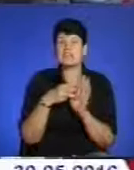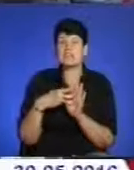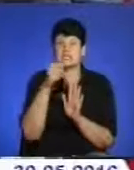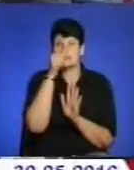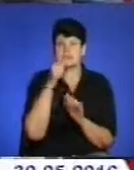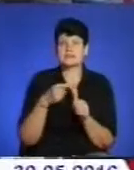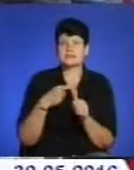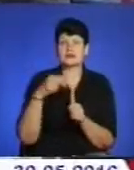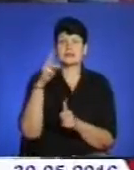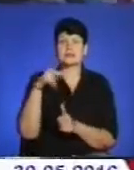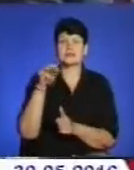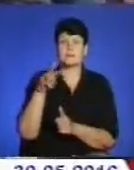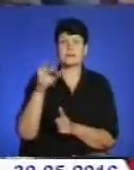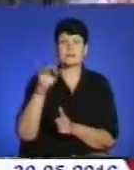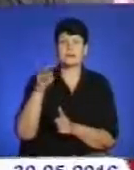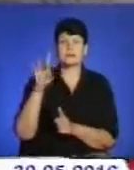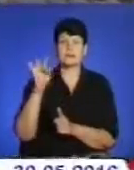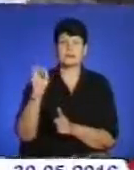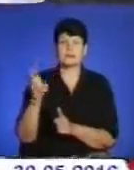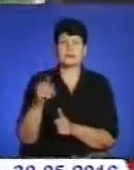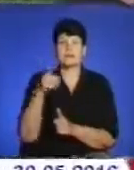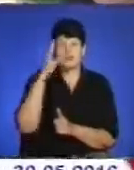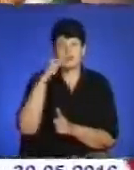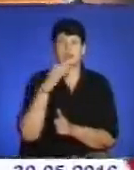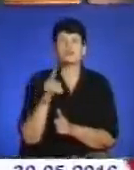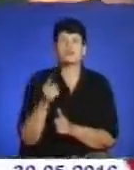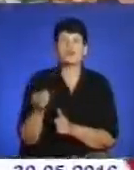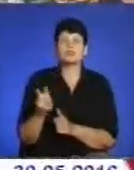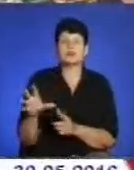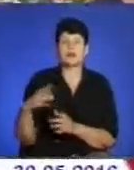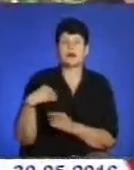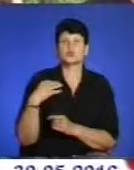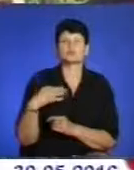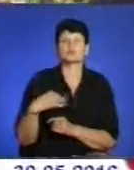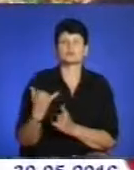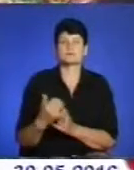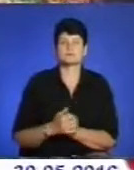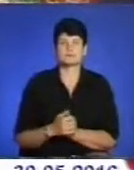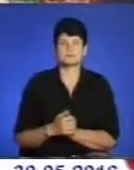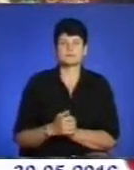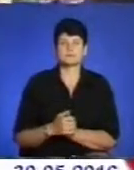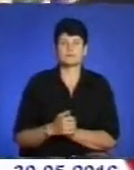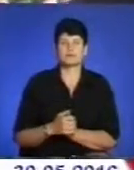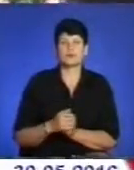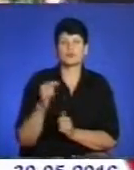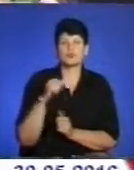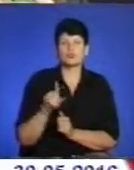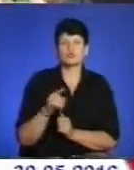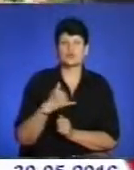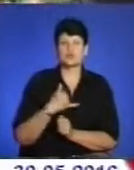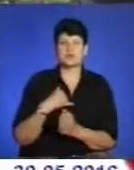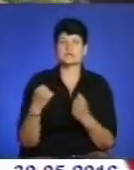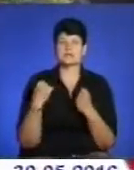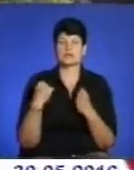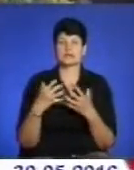досить активне, але у нас місто відносно мале, тому у нас для початку це досить чудово. А це наймолодший учасник забігу,